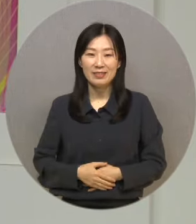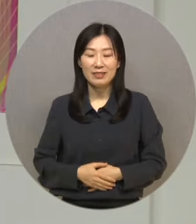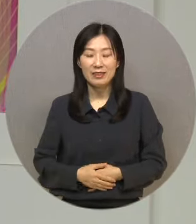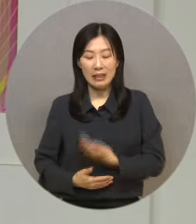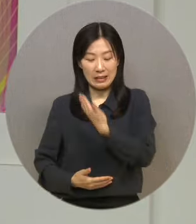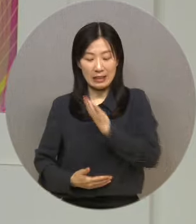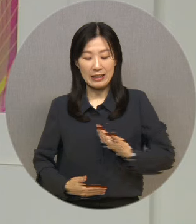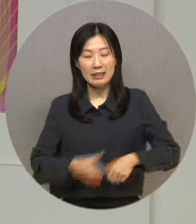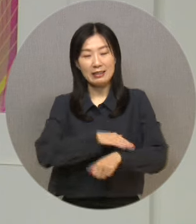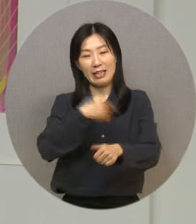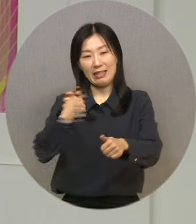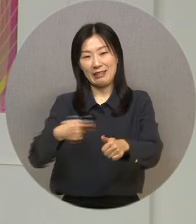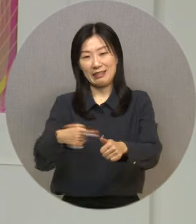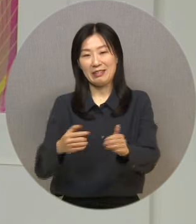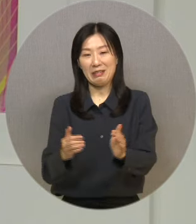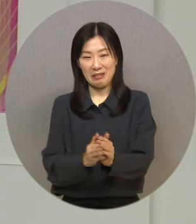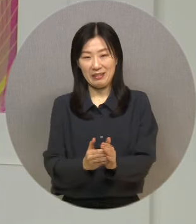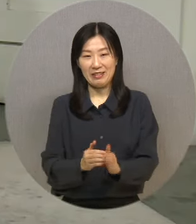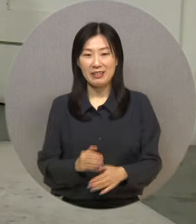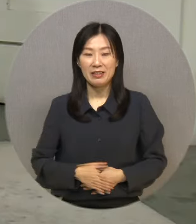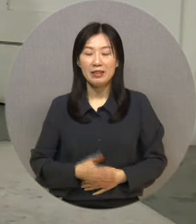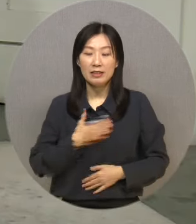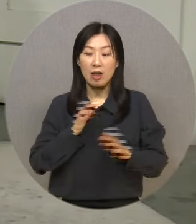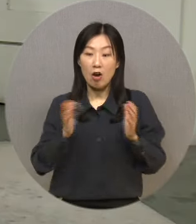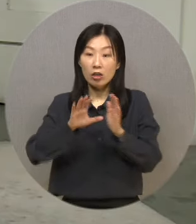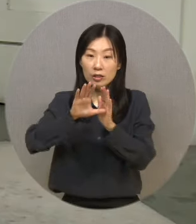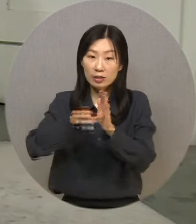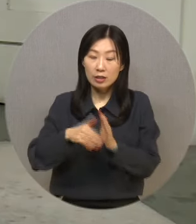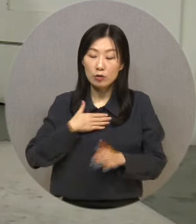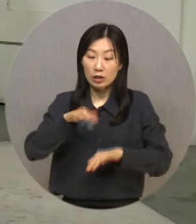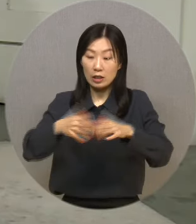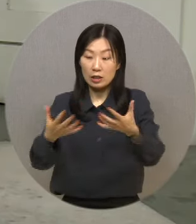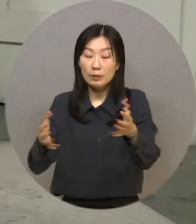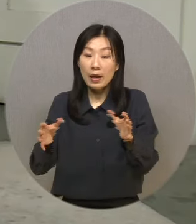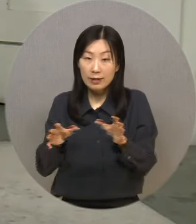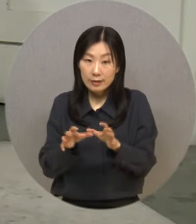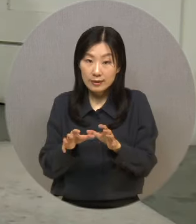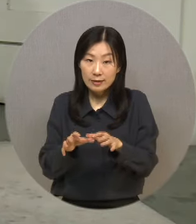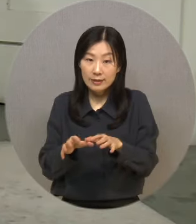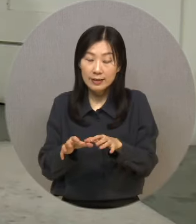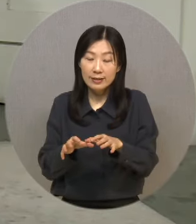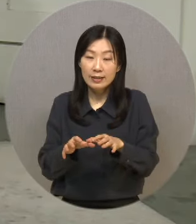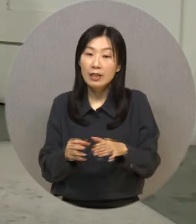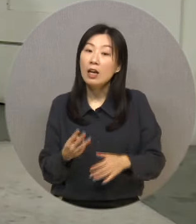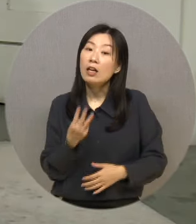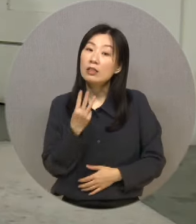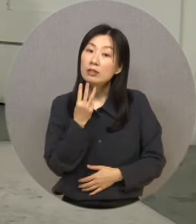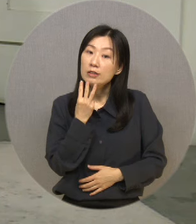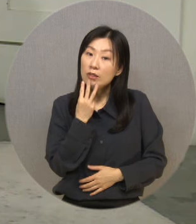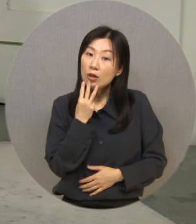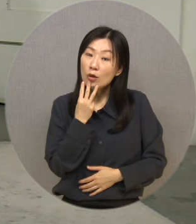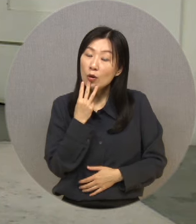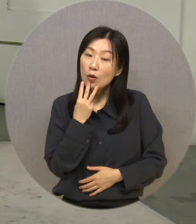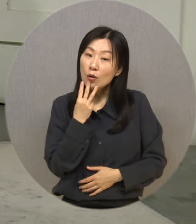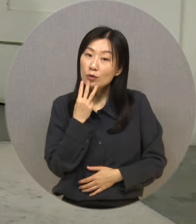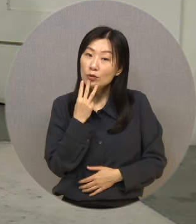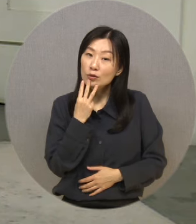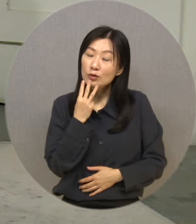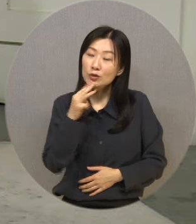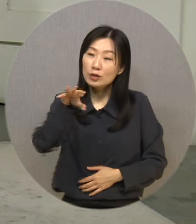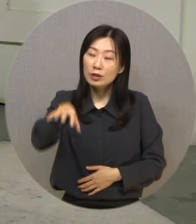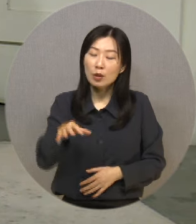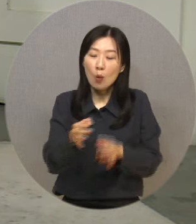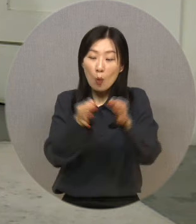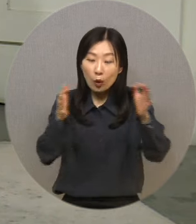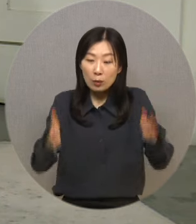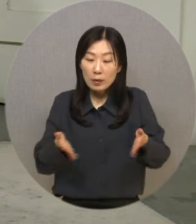가르쳤어. 훌륭한 제자들. 제가 어렸을 때 네. 우리 마을에 서울에서 이제 오랜만에 이렇게 고향을